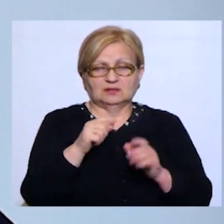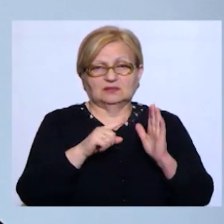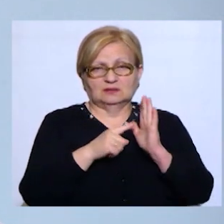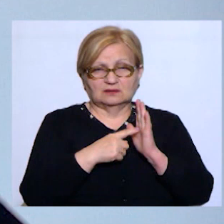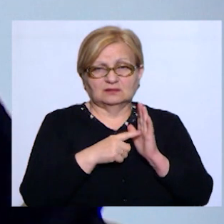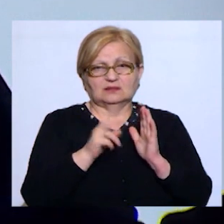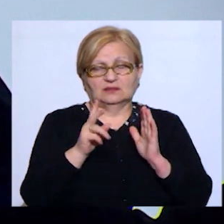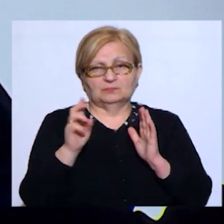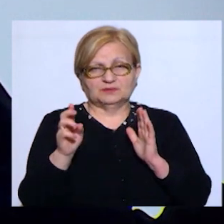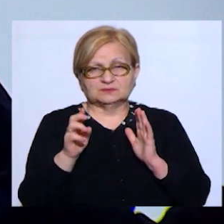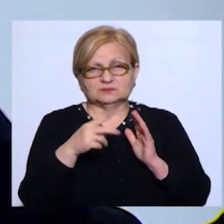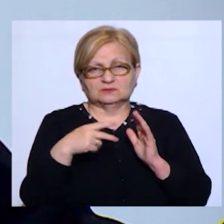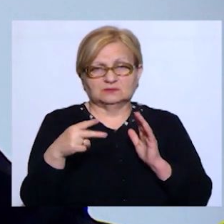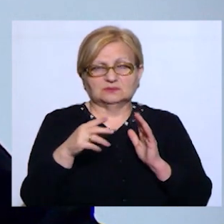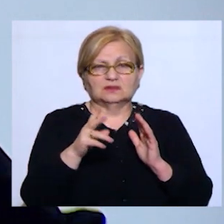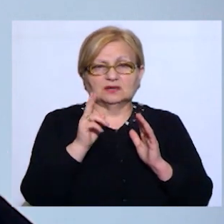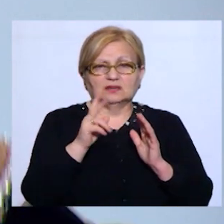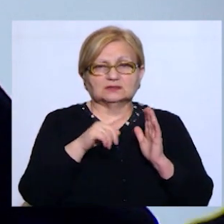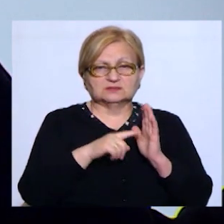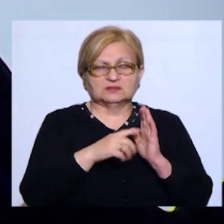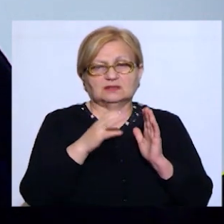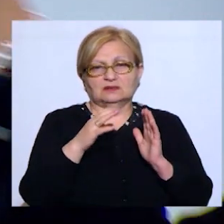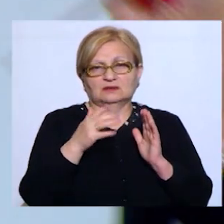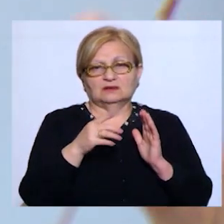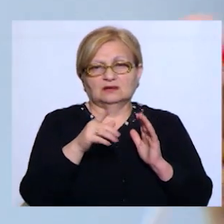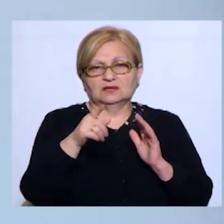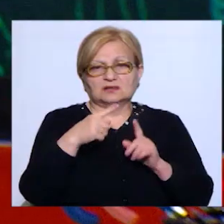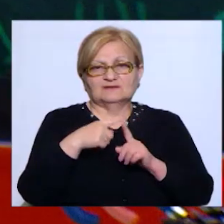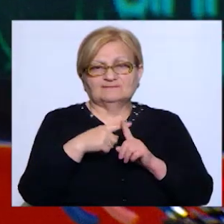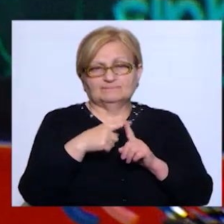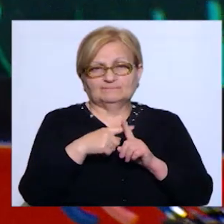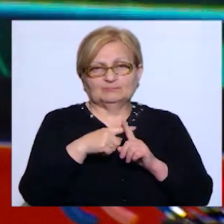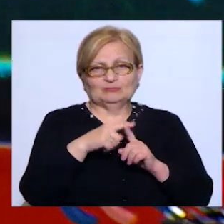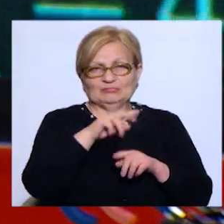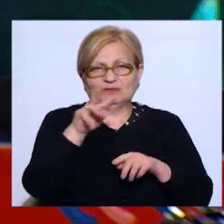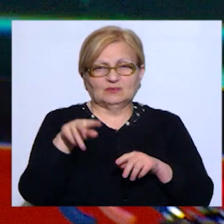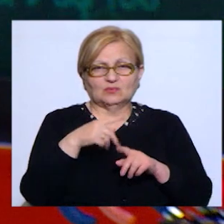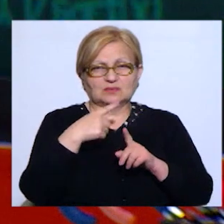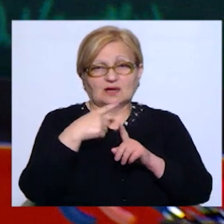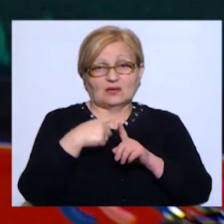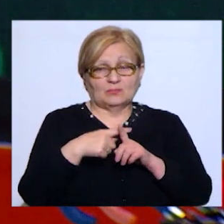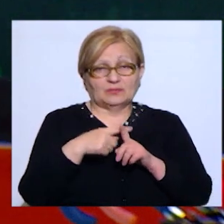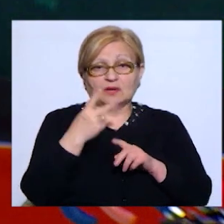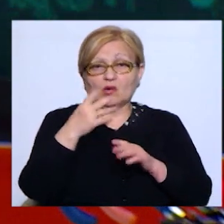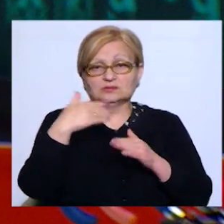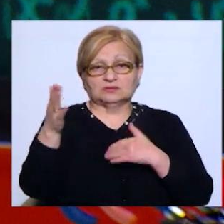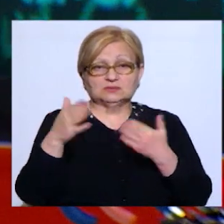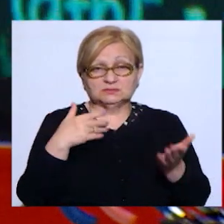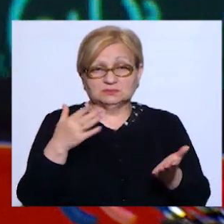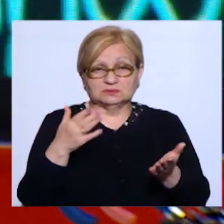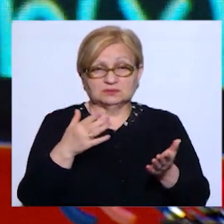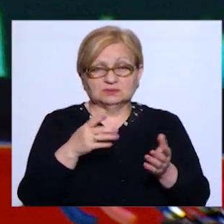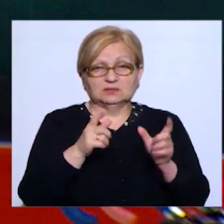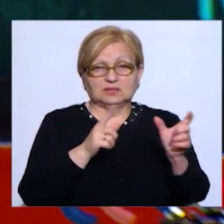გამამრავლოთ კაბეზე უდრის კაცზე გამამრავლოთ კადეზე. ანუ ქორდა ამ წერტილით ხო თითოეული ორ ნაწილად არის გაყოფილი. ანუ ამ